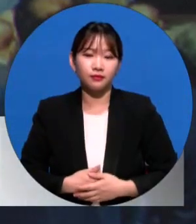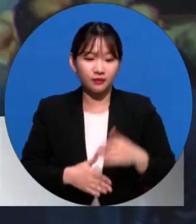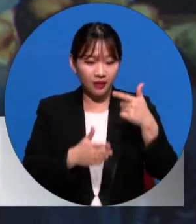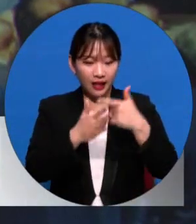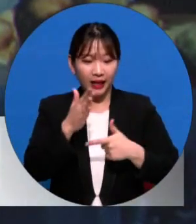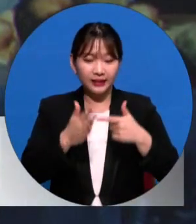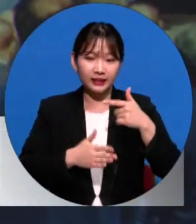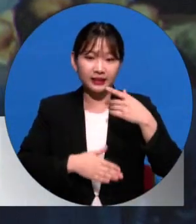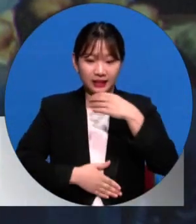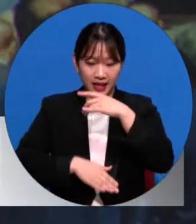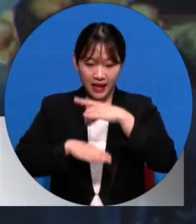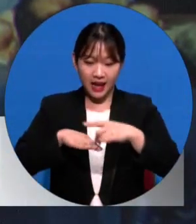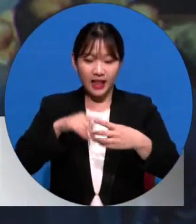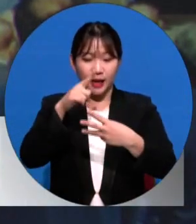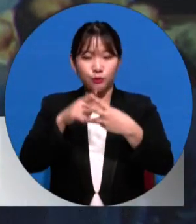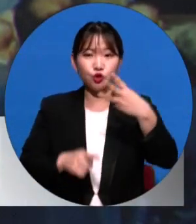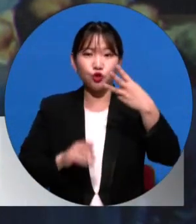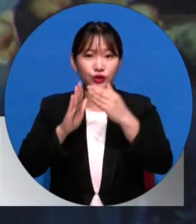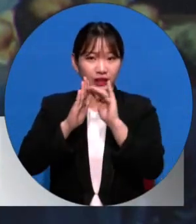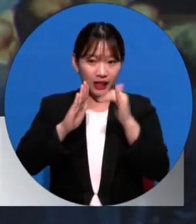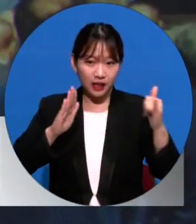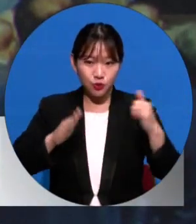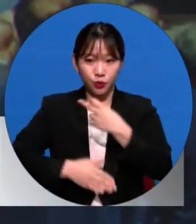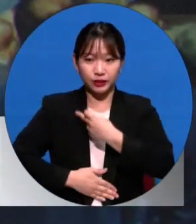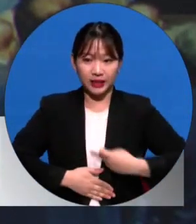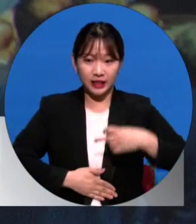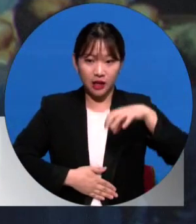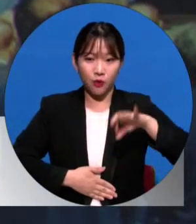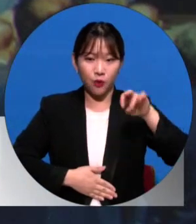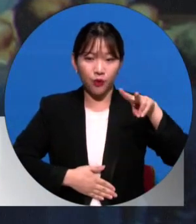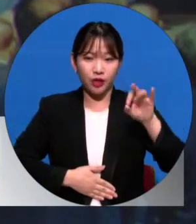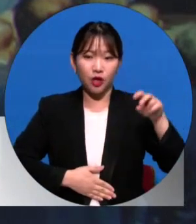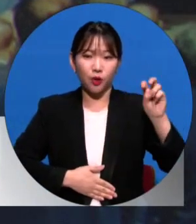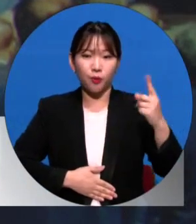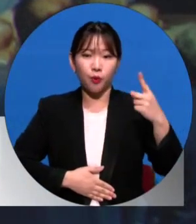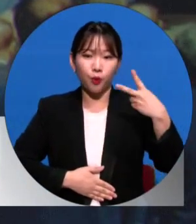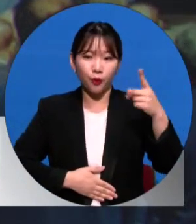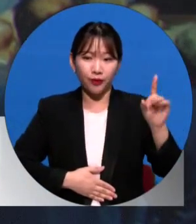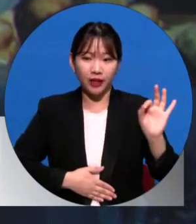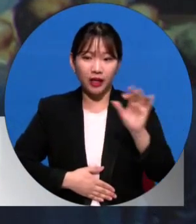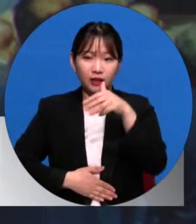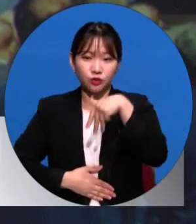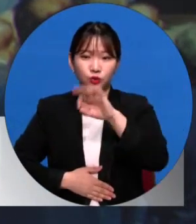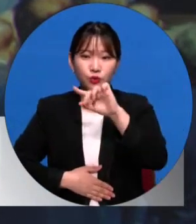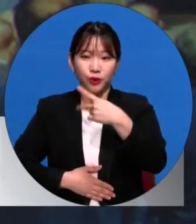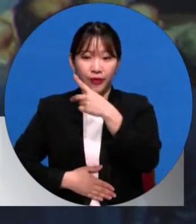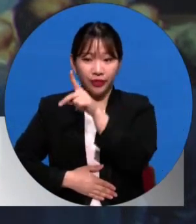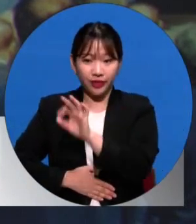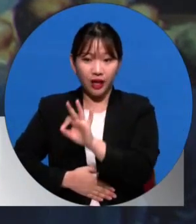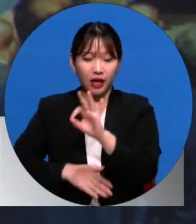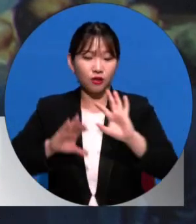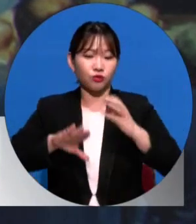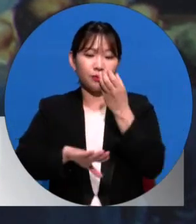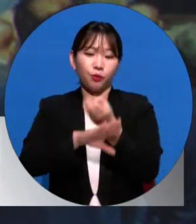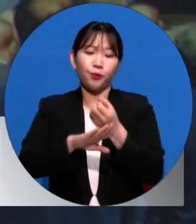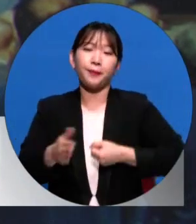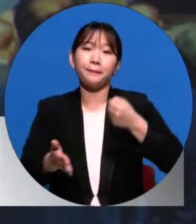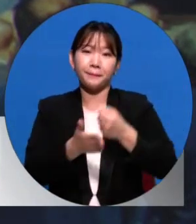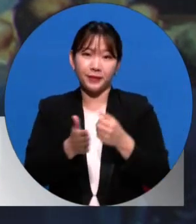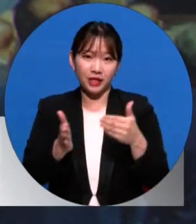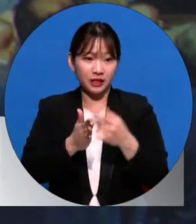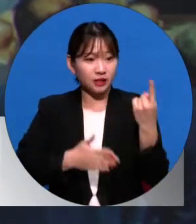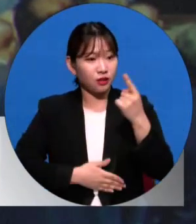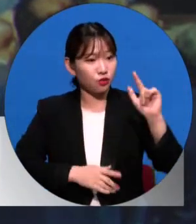광진에 있는 해남 윤씨 문중의 제각인 영모당과 추원당이 국가보물로 지정됐습니다.